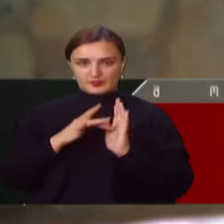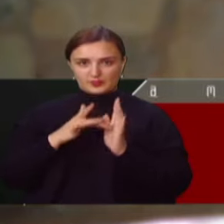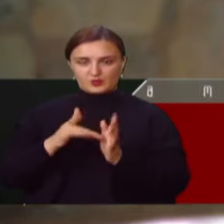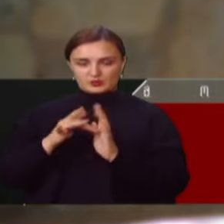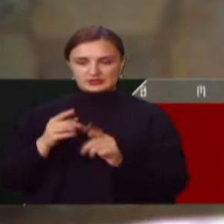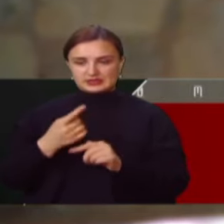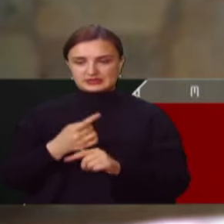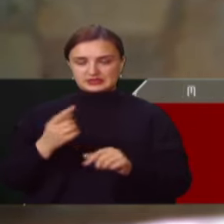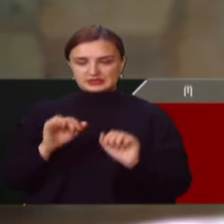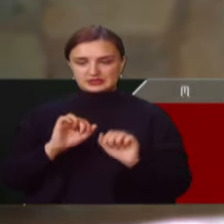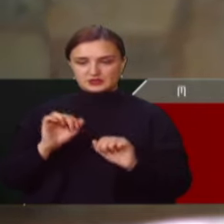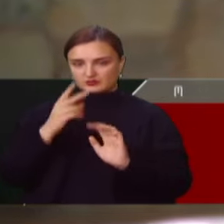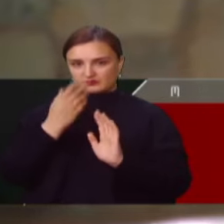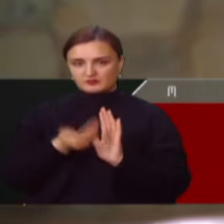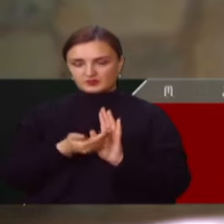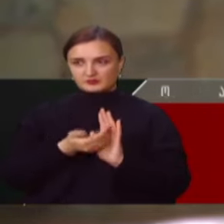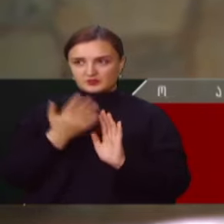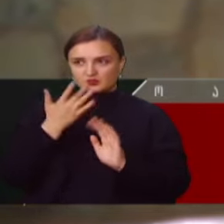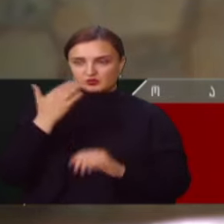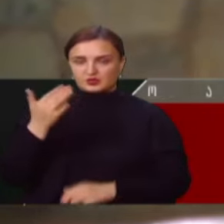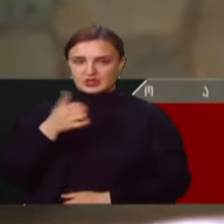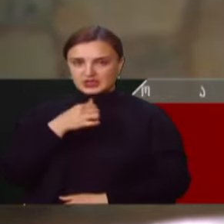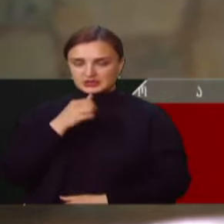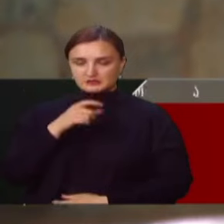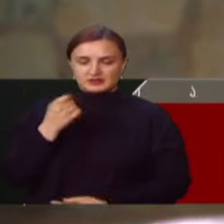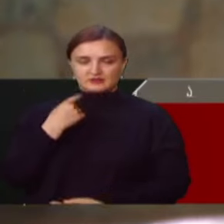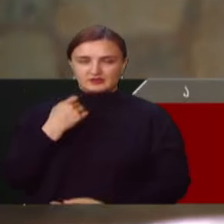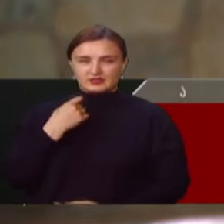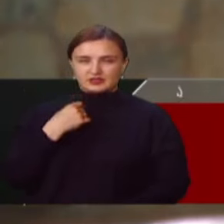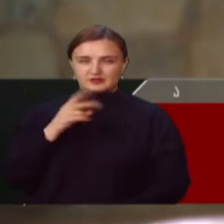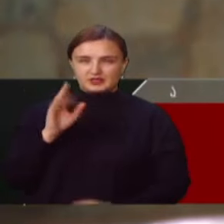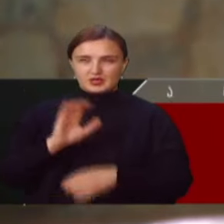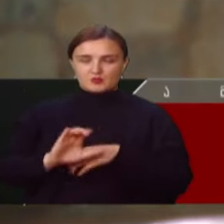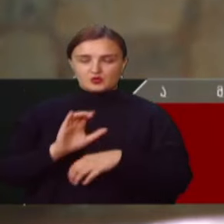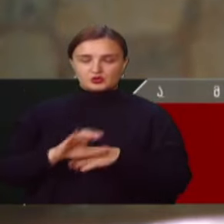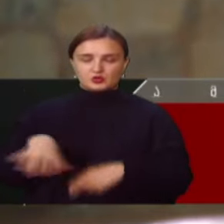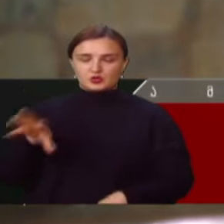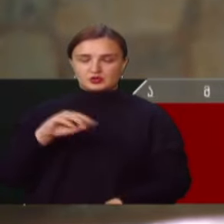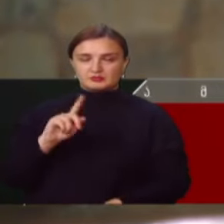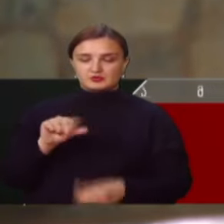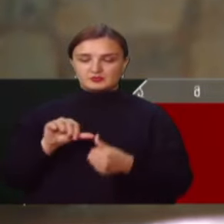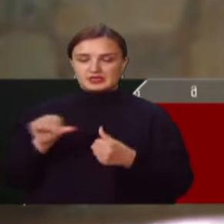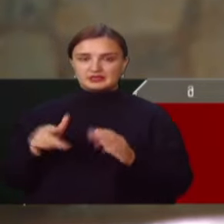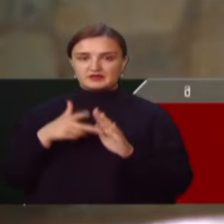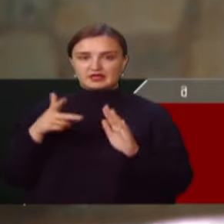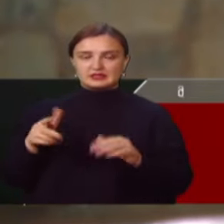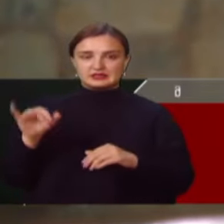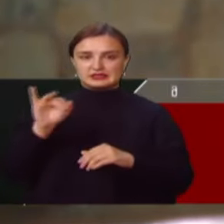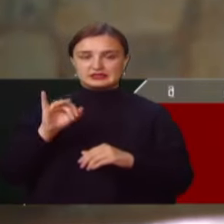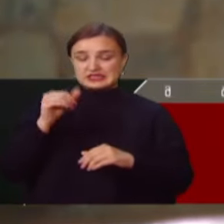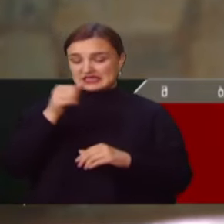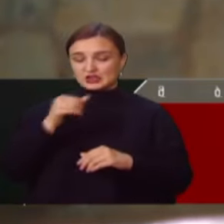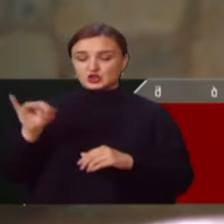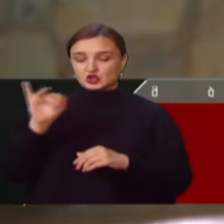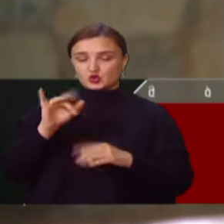ერთ-ერთი საშუალება, რომ ჩვენოთ უცხოელ ექსპერტებს, ღვინის მაგისტრებს და იმპორტიორებს, რომ გარდა 8000 წლიანი უწყვეტი ისტორიისა